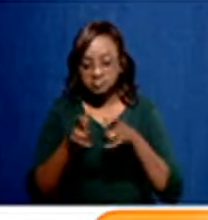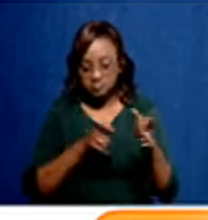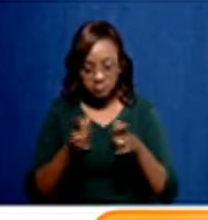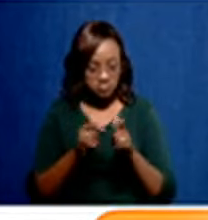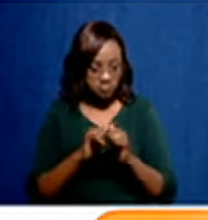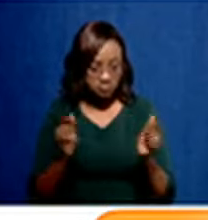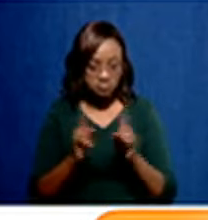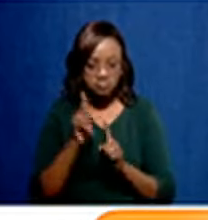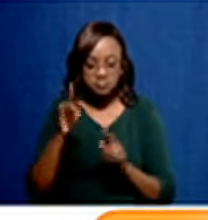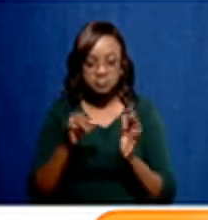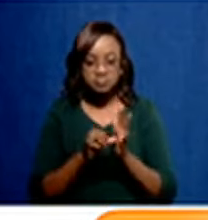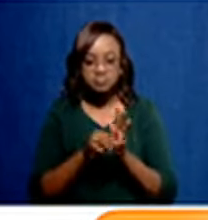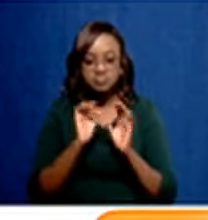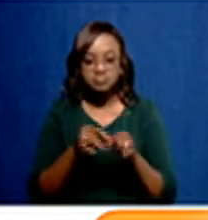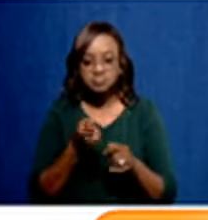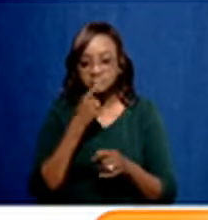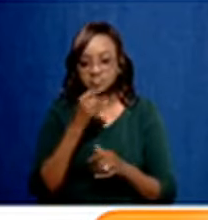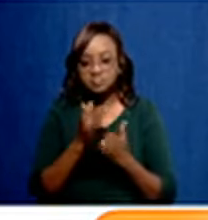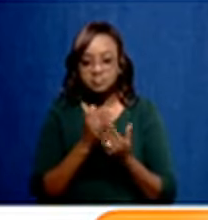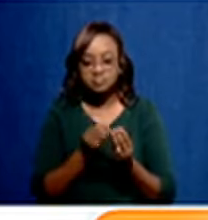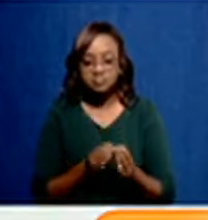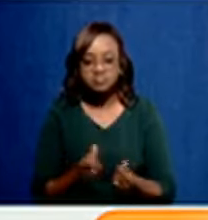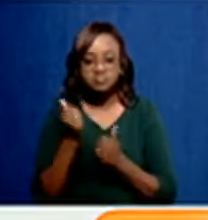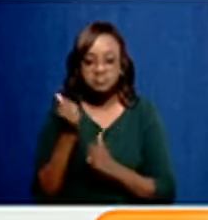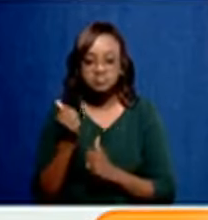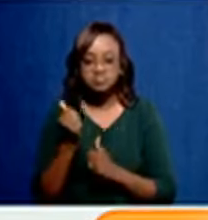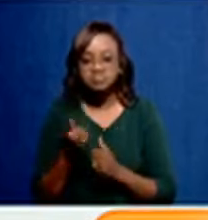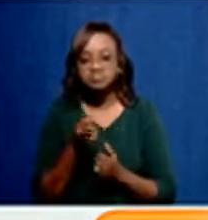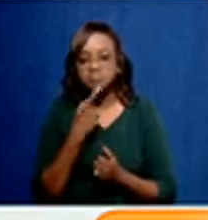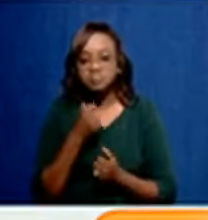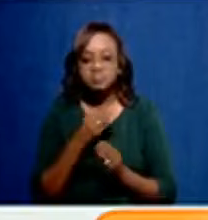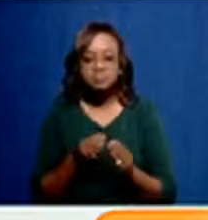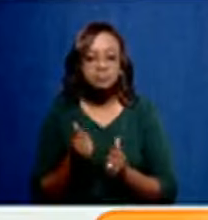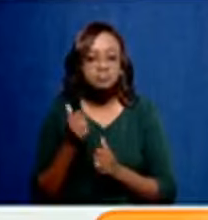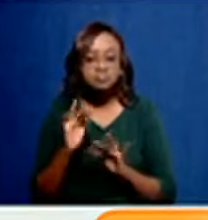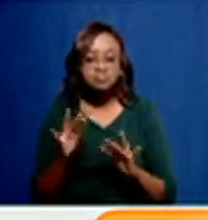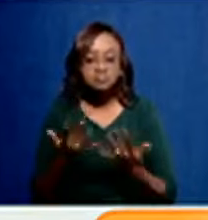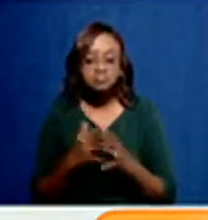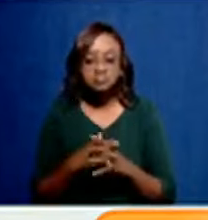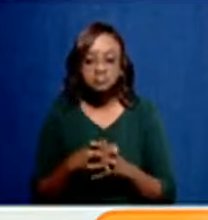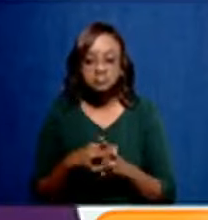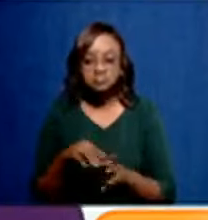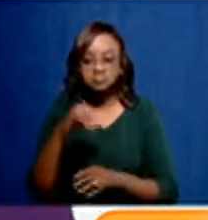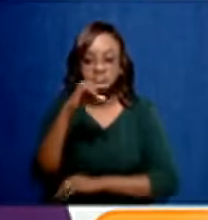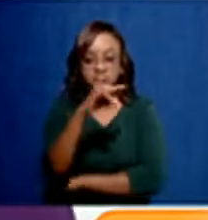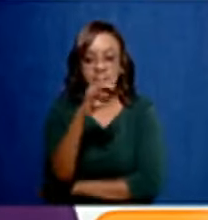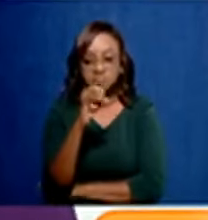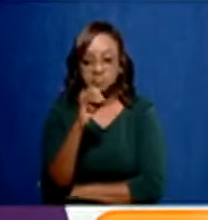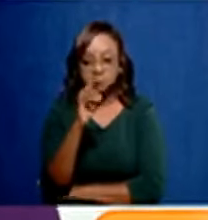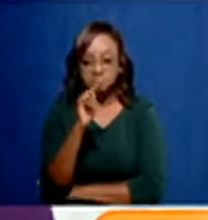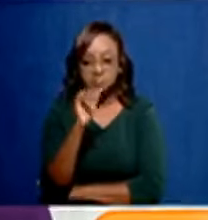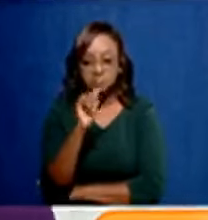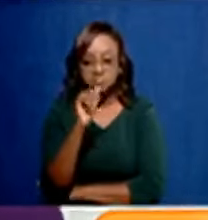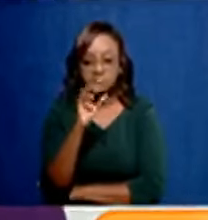pia tatizo hilo linaweza kutibika kabisa. Matibabu ya dawa yenye tuko nayo ni inaitwa gonadotropin. Ni dawa